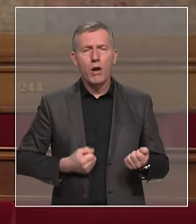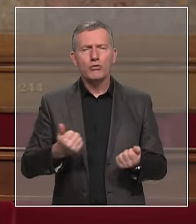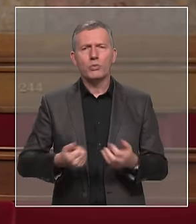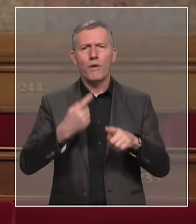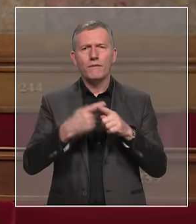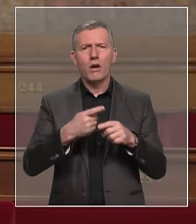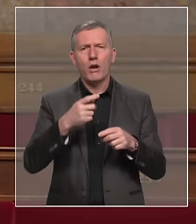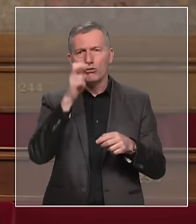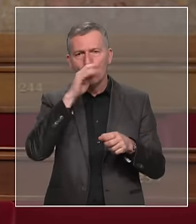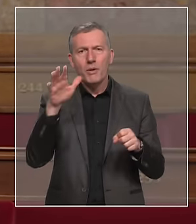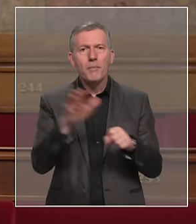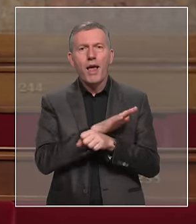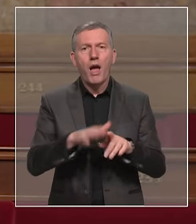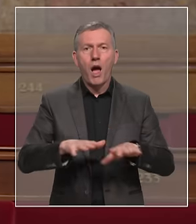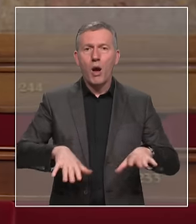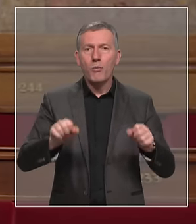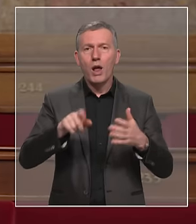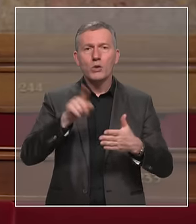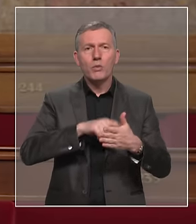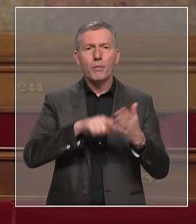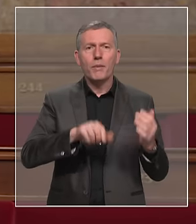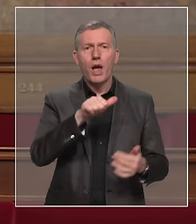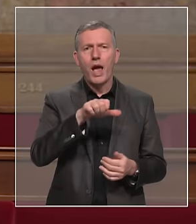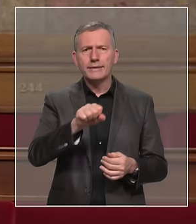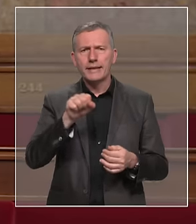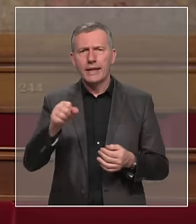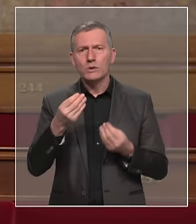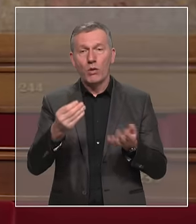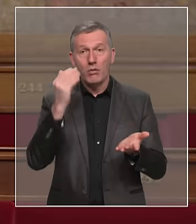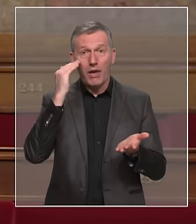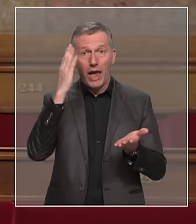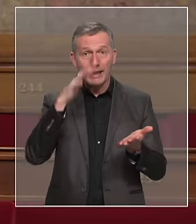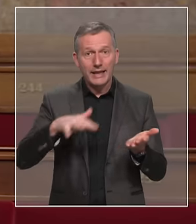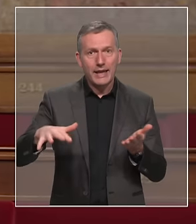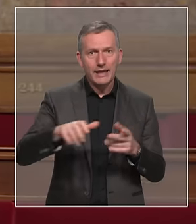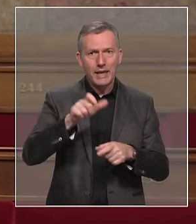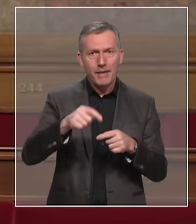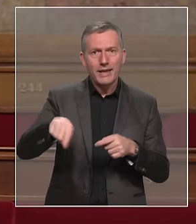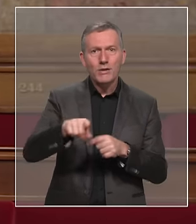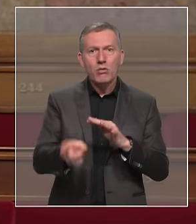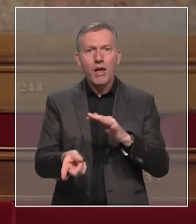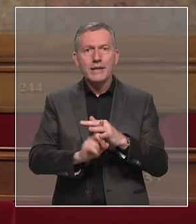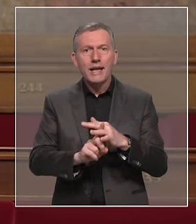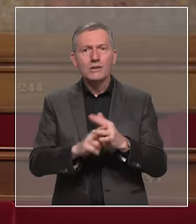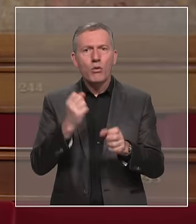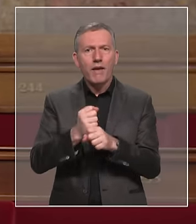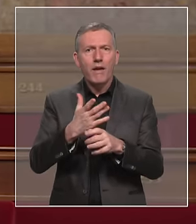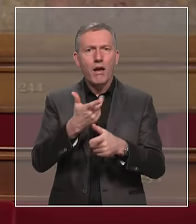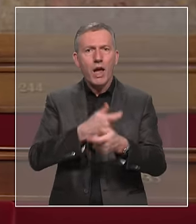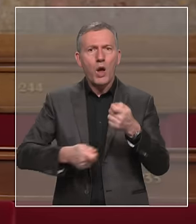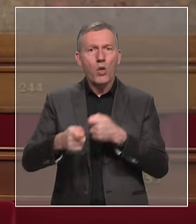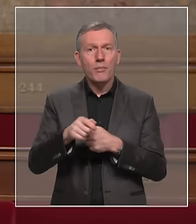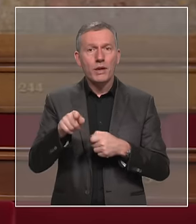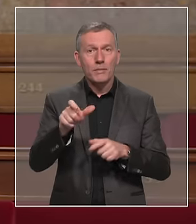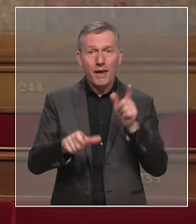recherche du plein emploi, la suppression de l'ASS inquiète, et en particulier les acteurs de l'insertion par l'activité économique qui